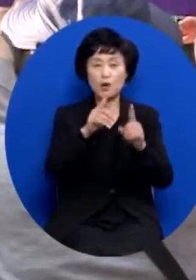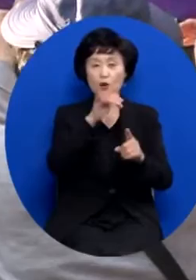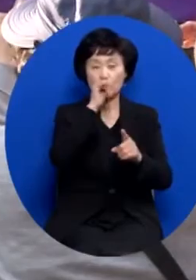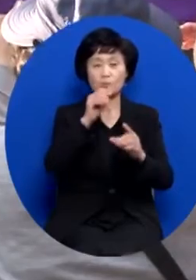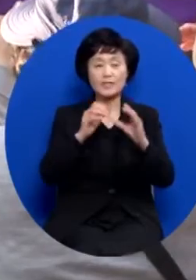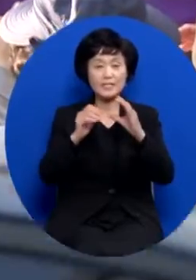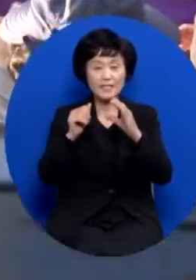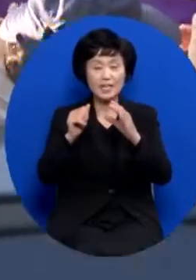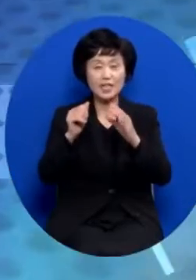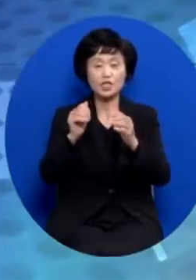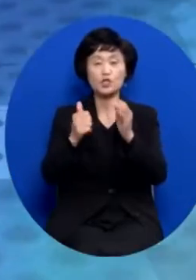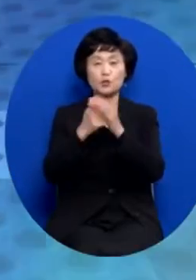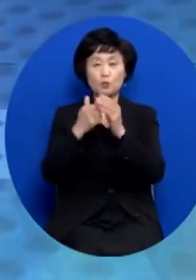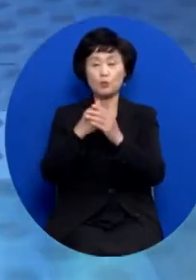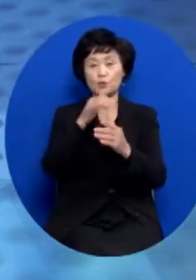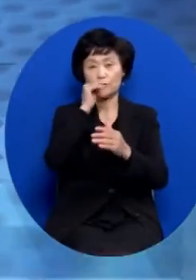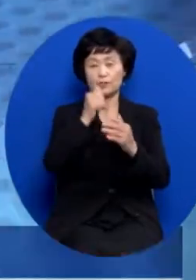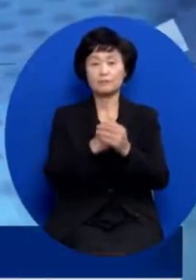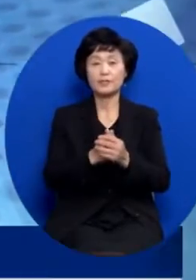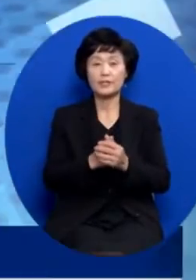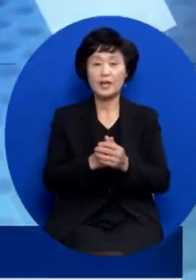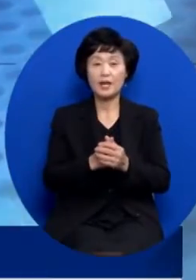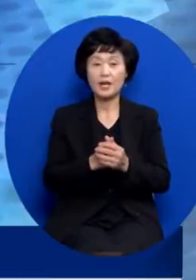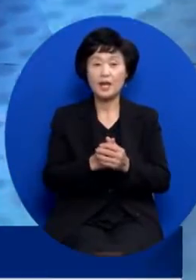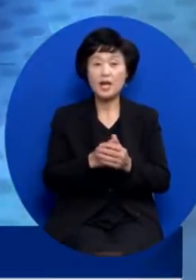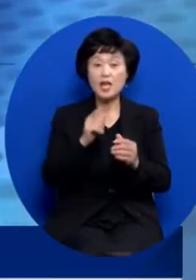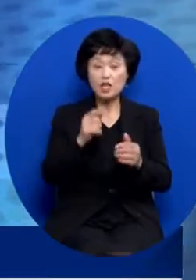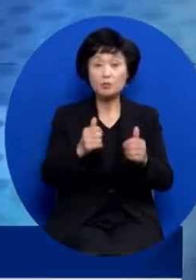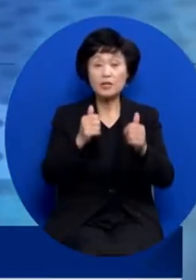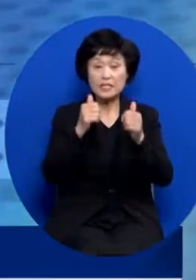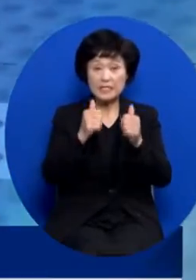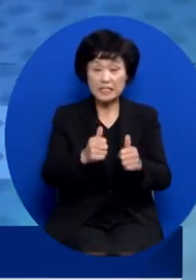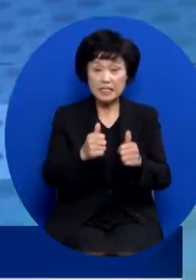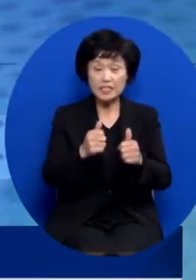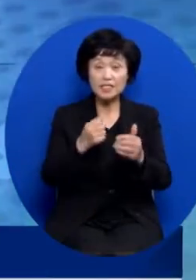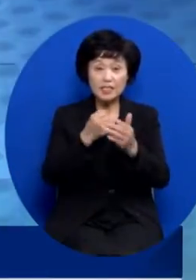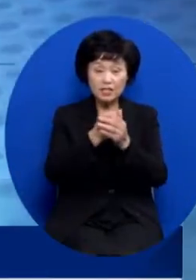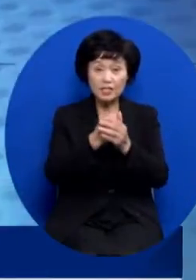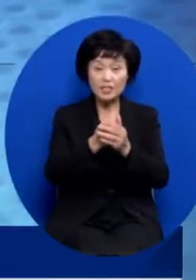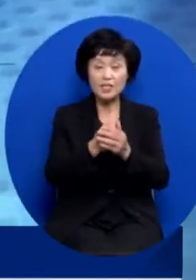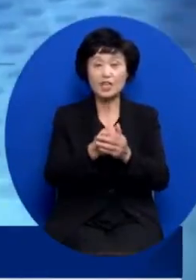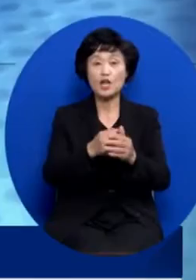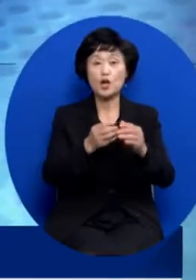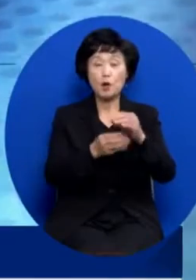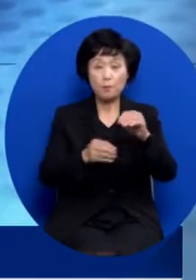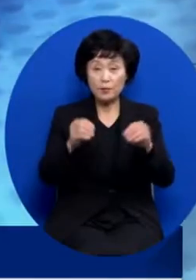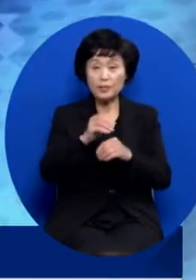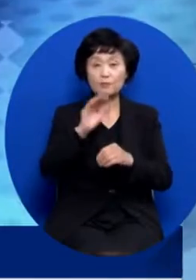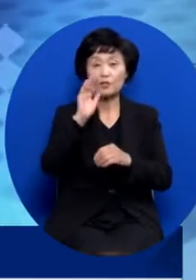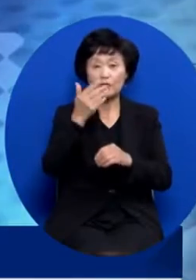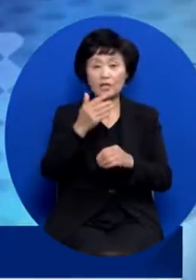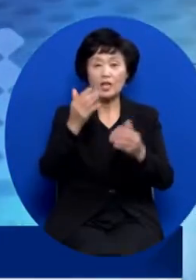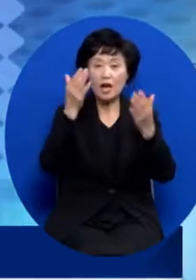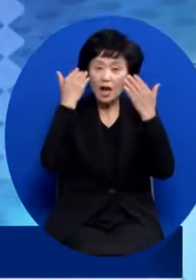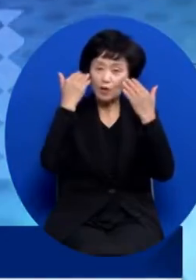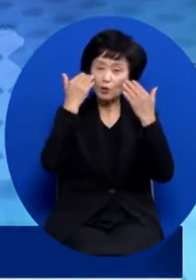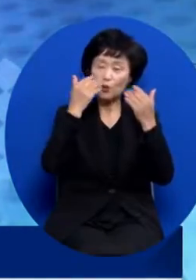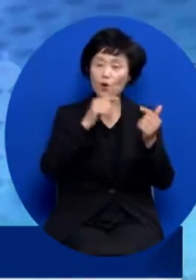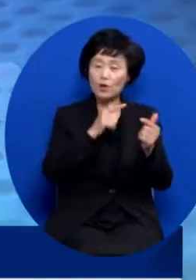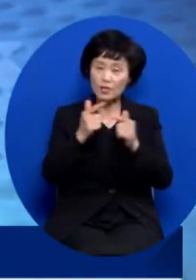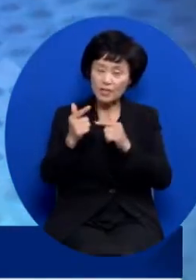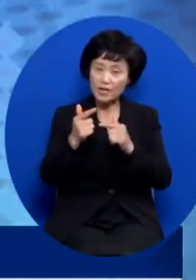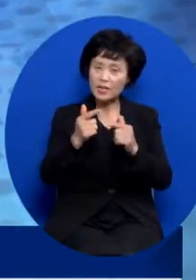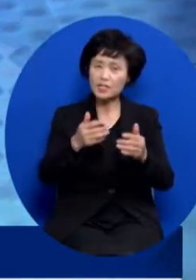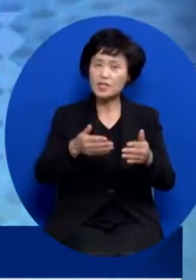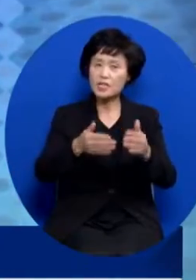CTS를 지지해왔습니다. 이 판결이 전환점이 돼서 이 학교라든지 권학 이념에 맞게끔 또 설립 목적에 맞는